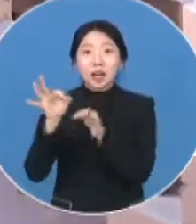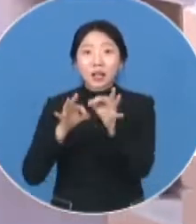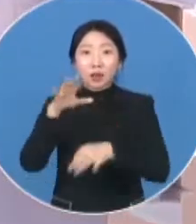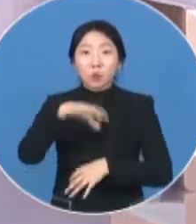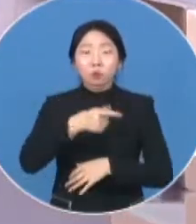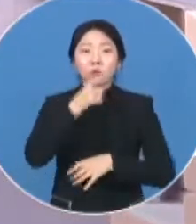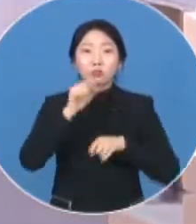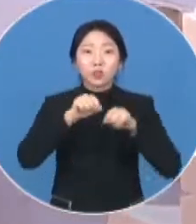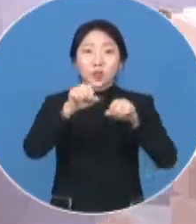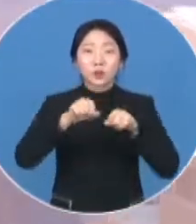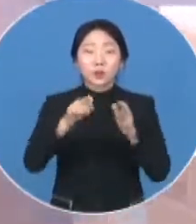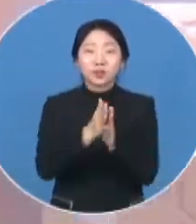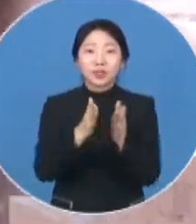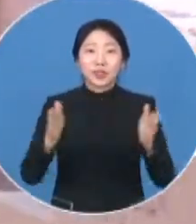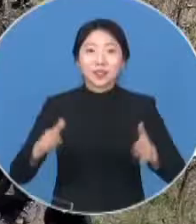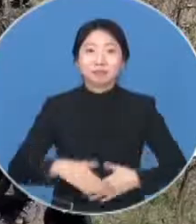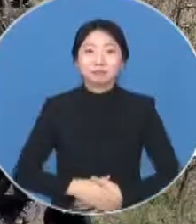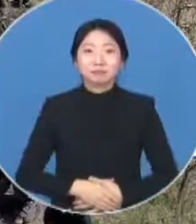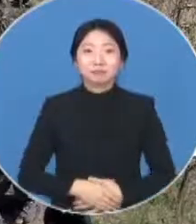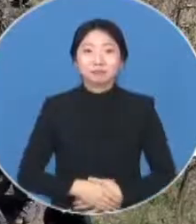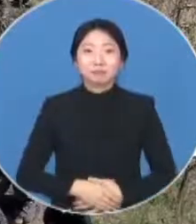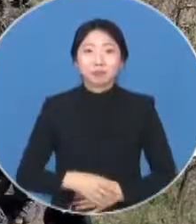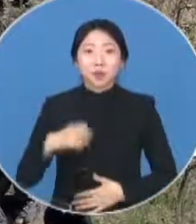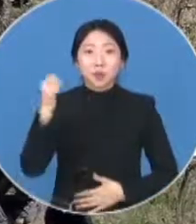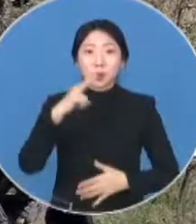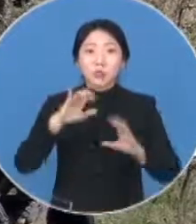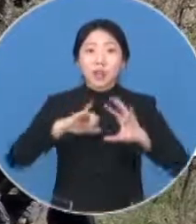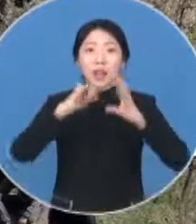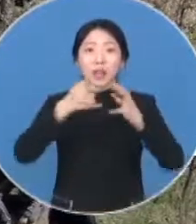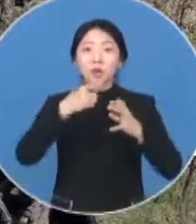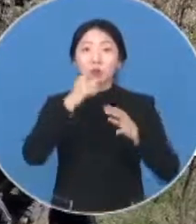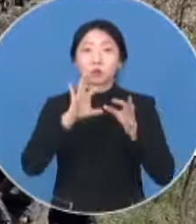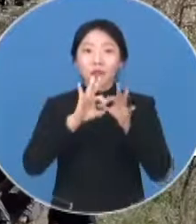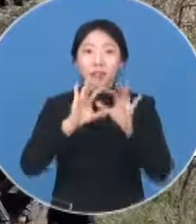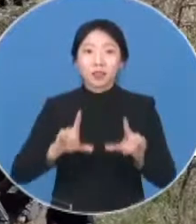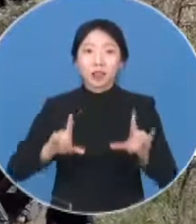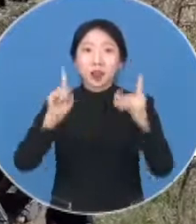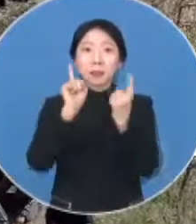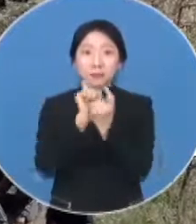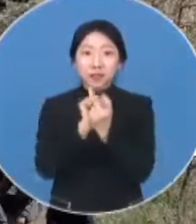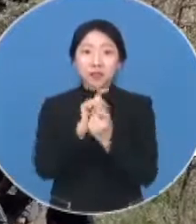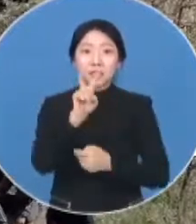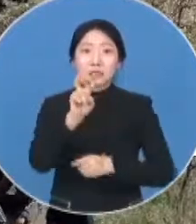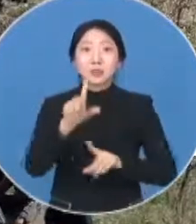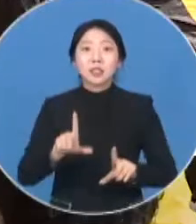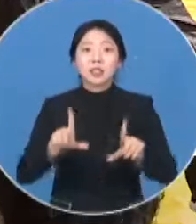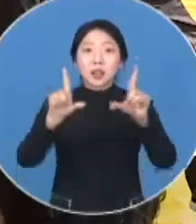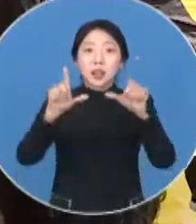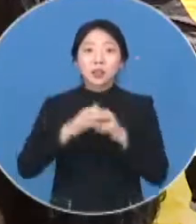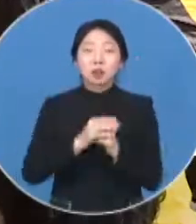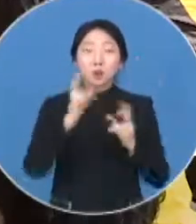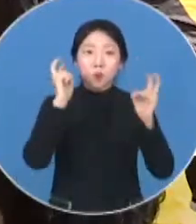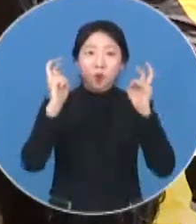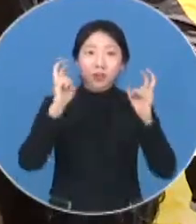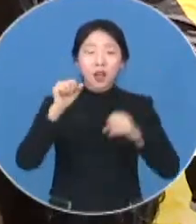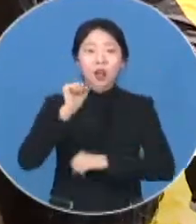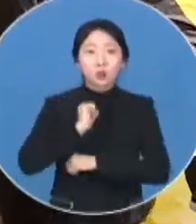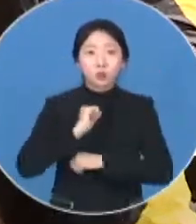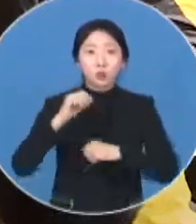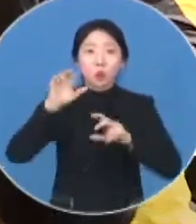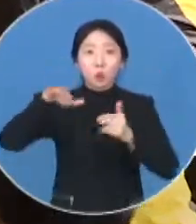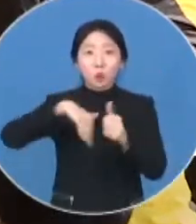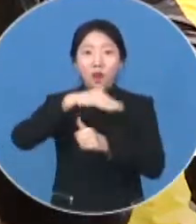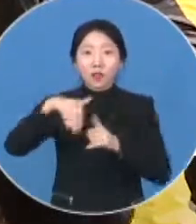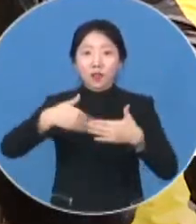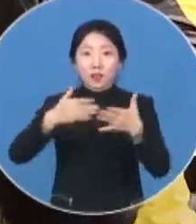상점가에서는 물청소도 실시됐습니다. 한편 세계 물의 날을 맞아 지난 22일 안양천 둔치에서는 기업체와 군부대,